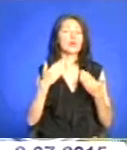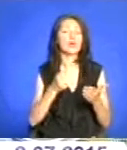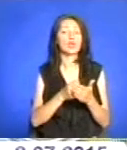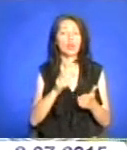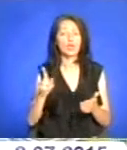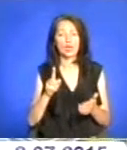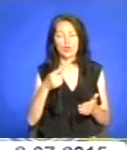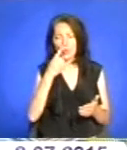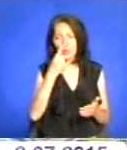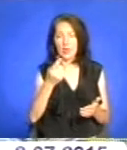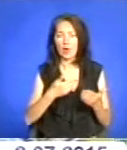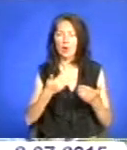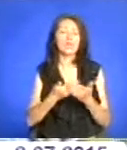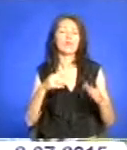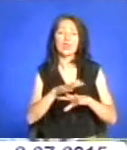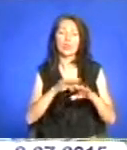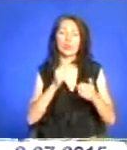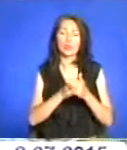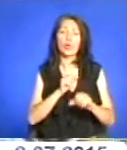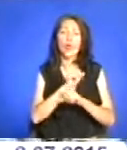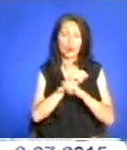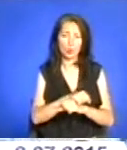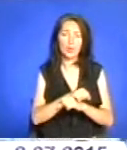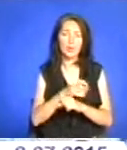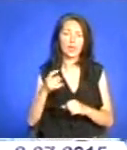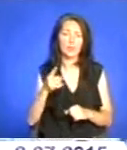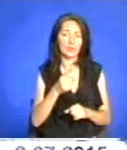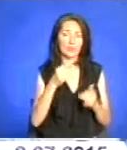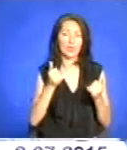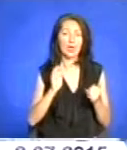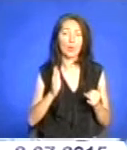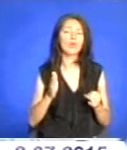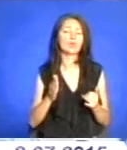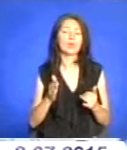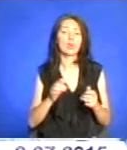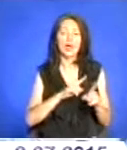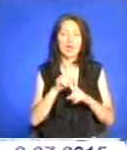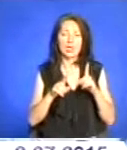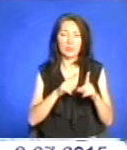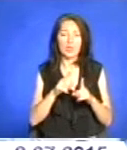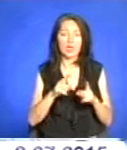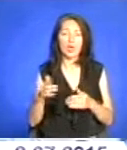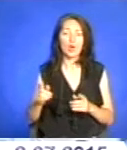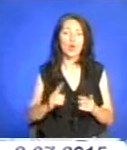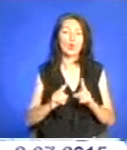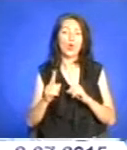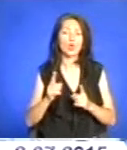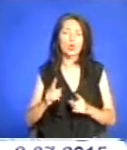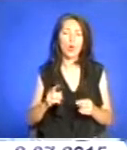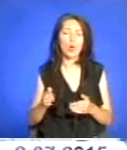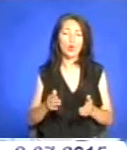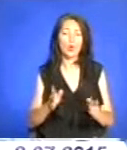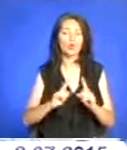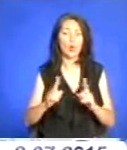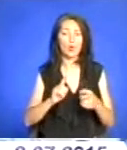йти від ринку до зупинки громадського транспорту. Зараз будуть проходити узгодження зміни дорожнього руху спільно з державною